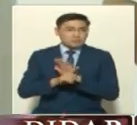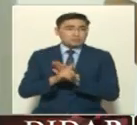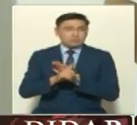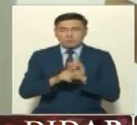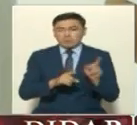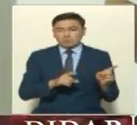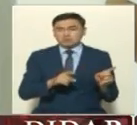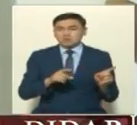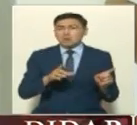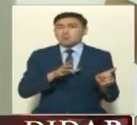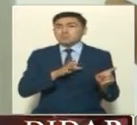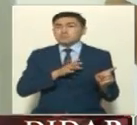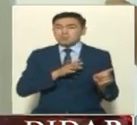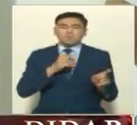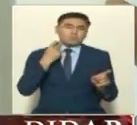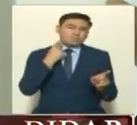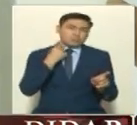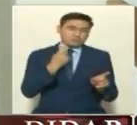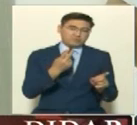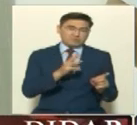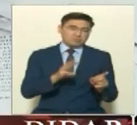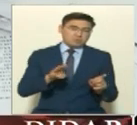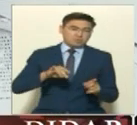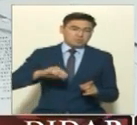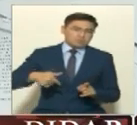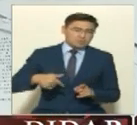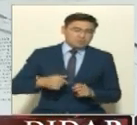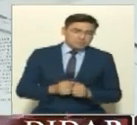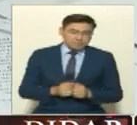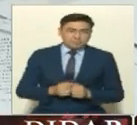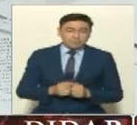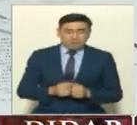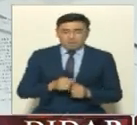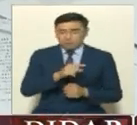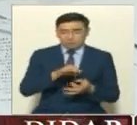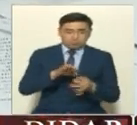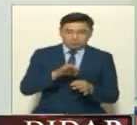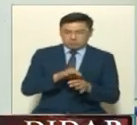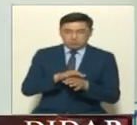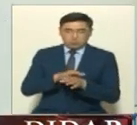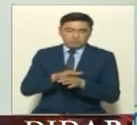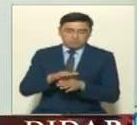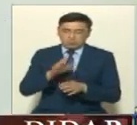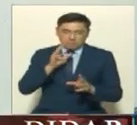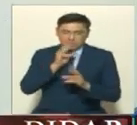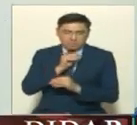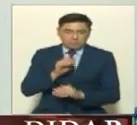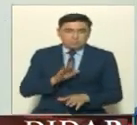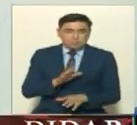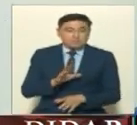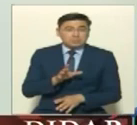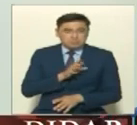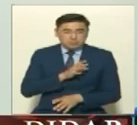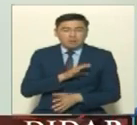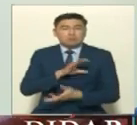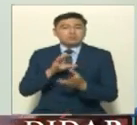задолжал ТОО «Намат-Т» сумму в размере 2 миллионов тенге, поскольку не смог выполнить обязательства по договору. Специализированный экономический